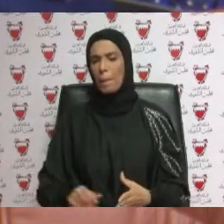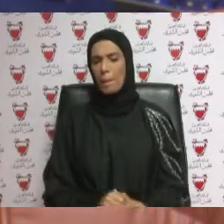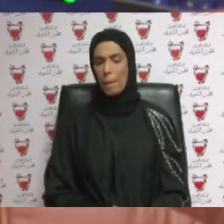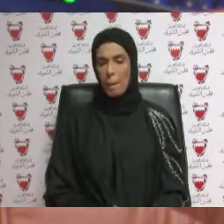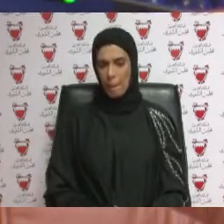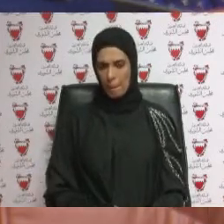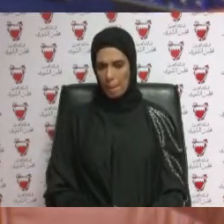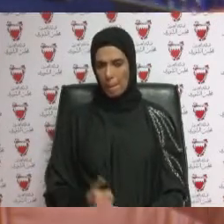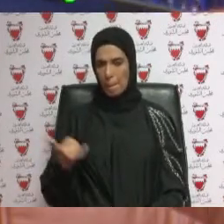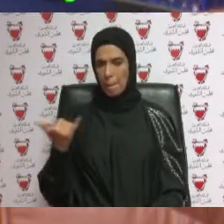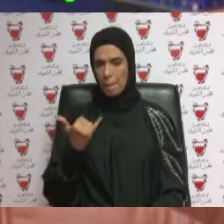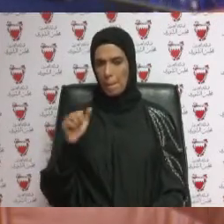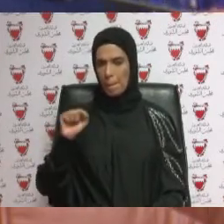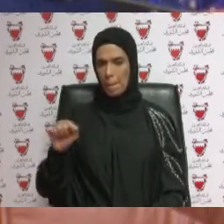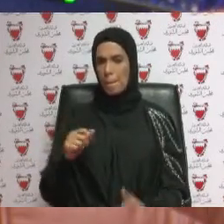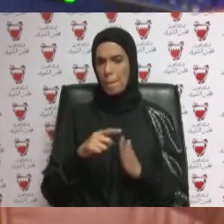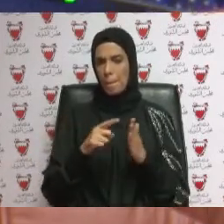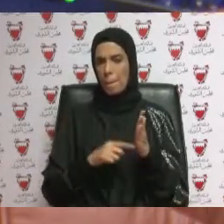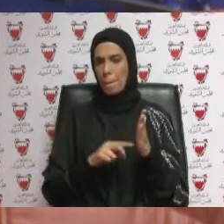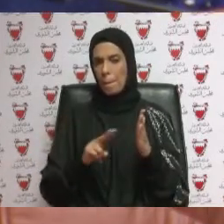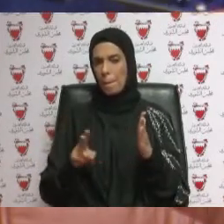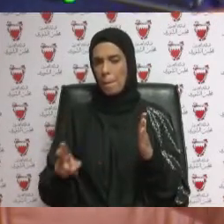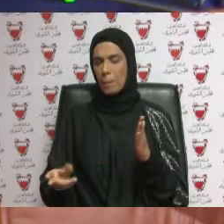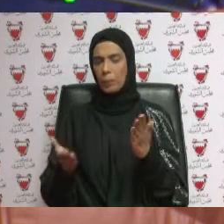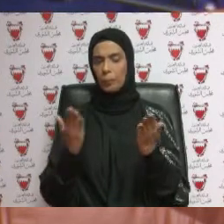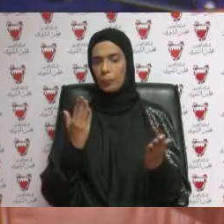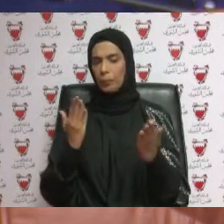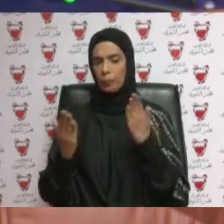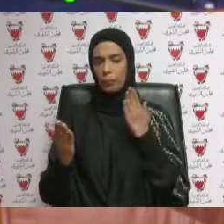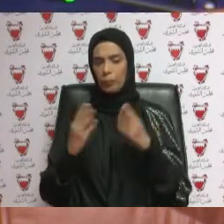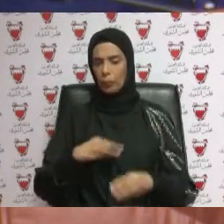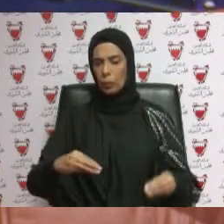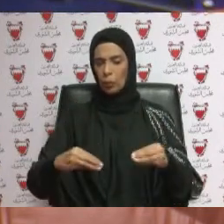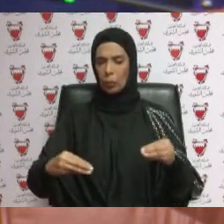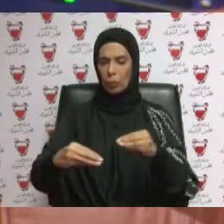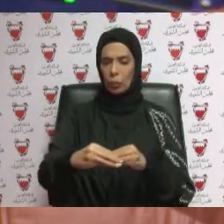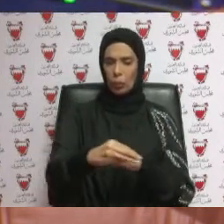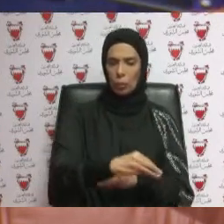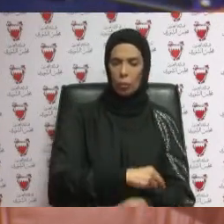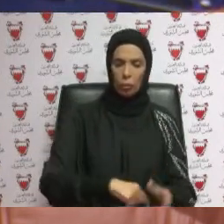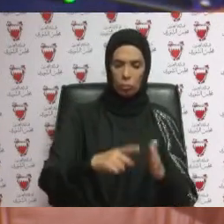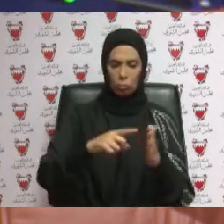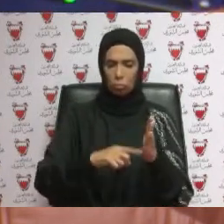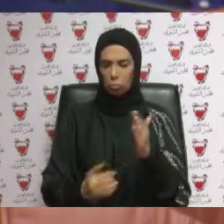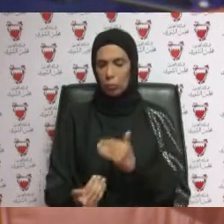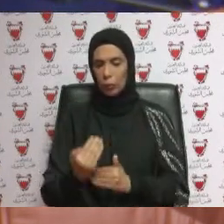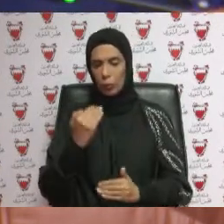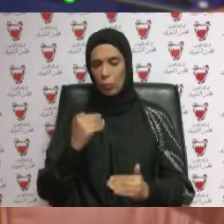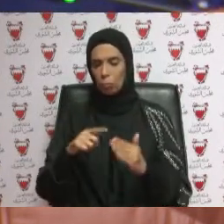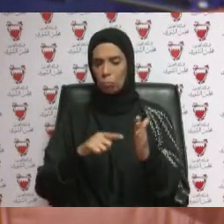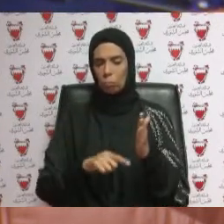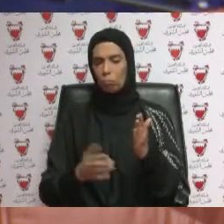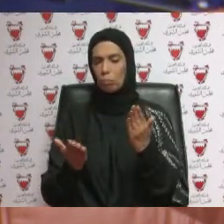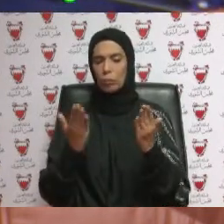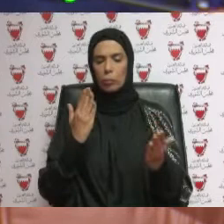الأهمية بمكانه، خصوصا أن التشريعات في القوانين المقارنة والتعديلات التي أجريت على التشريعات الحديثة في القوانين